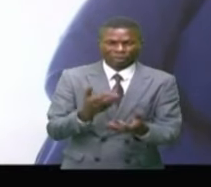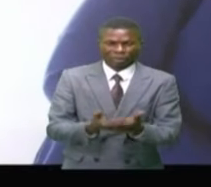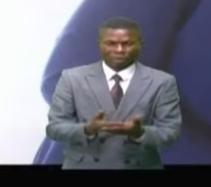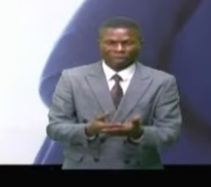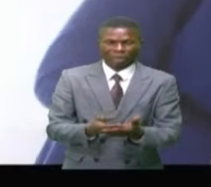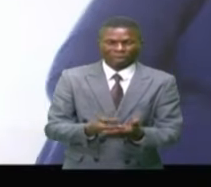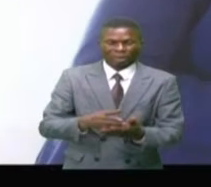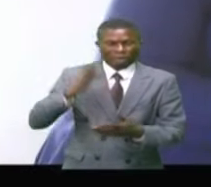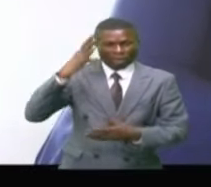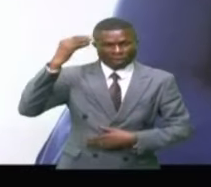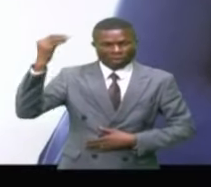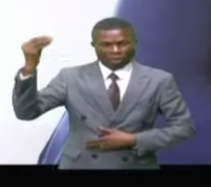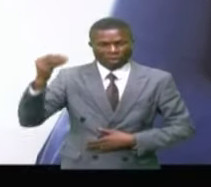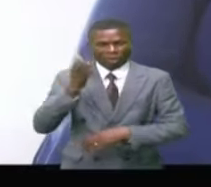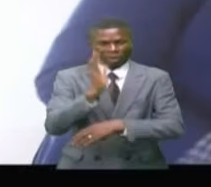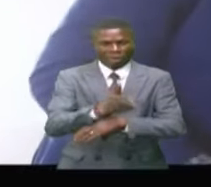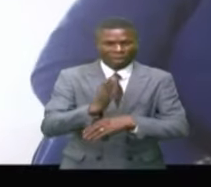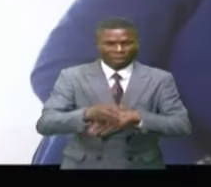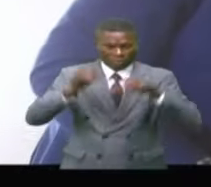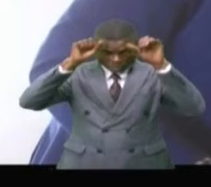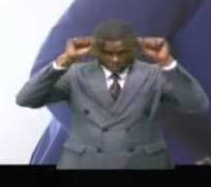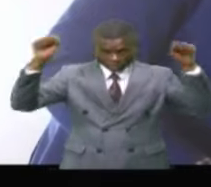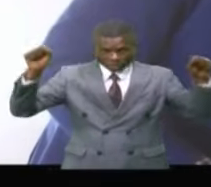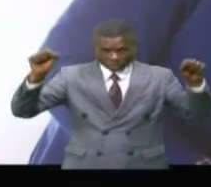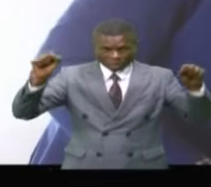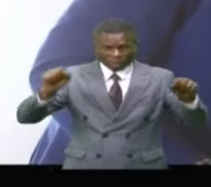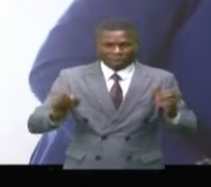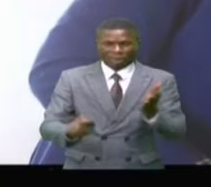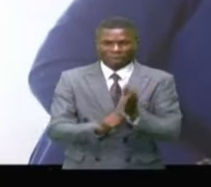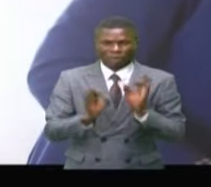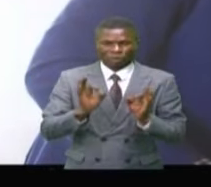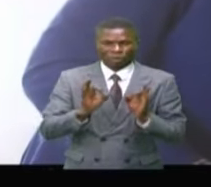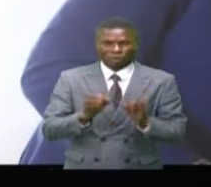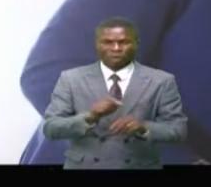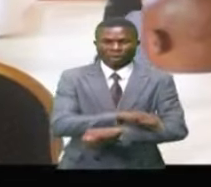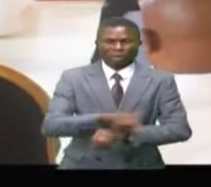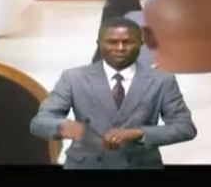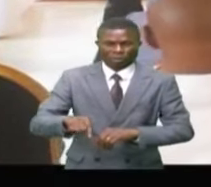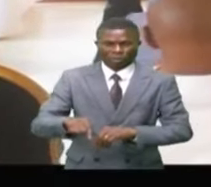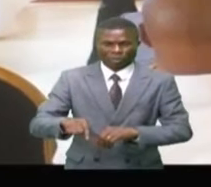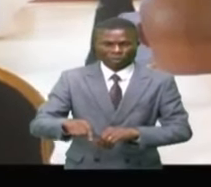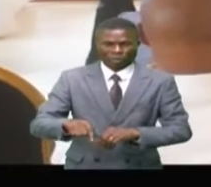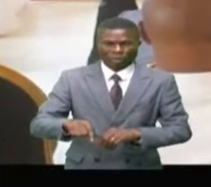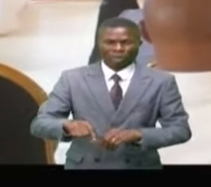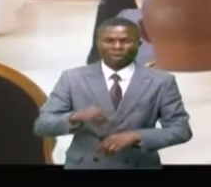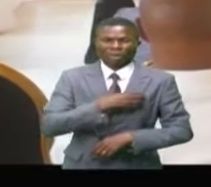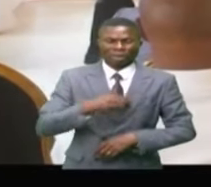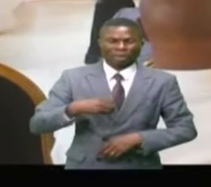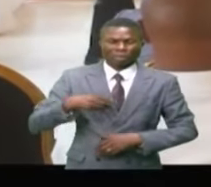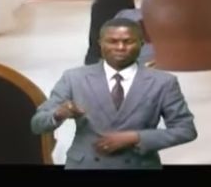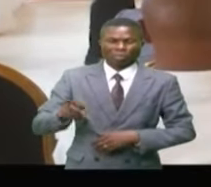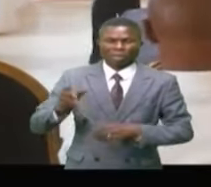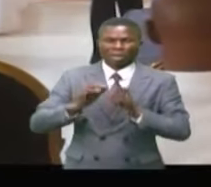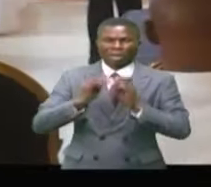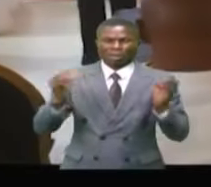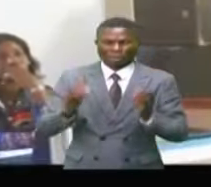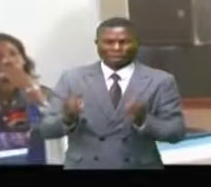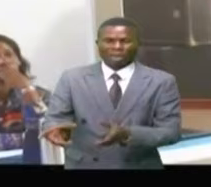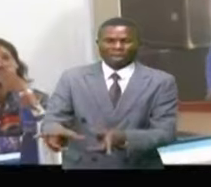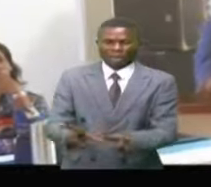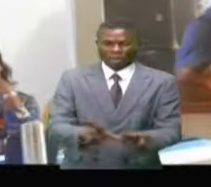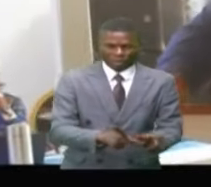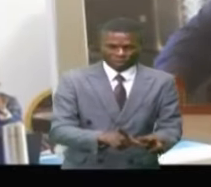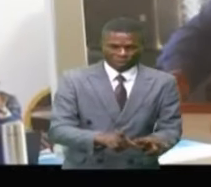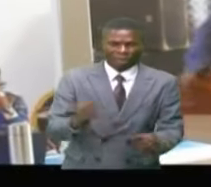grâce à l'expertise du Conseil présidentiel des veilles stratégiques et de la direction des SAAMAP Lualaba. Les coopératives